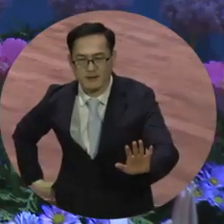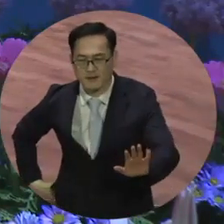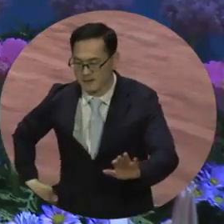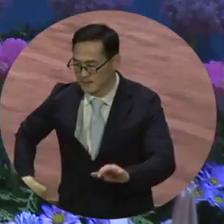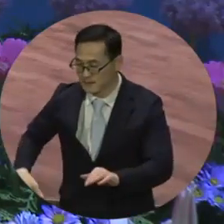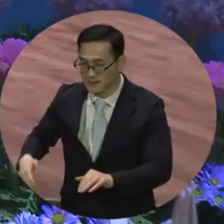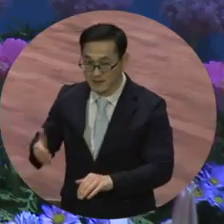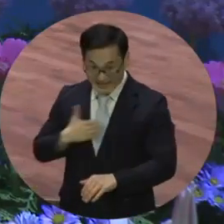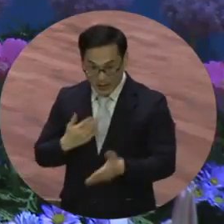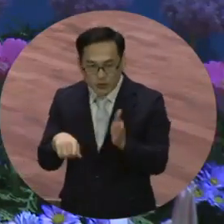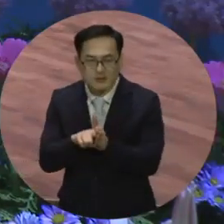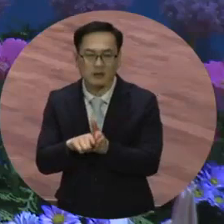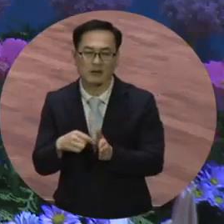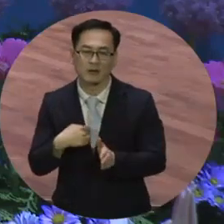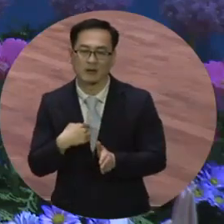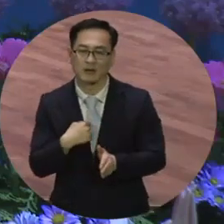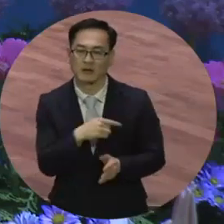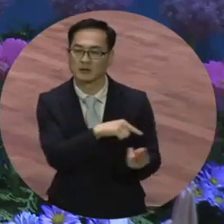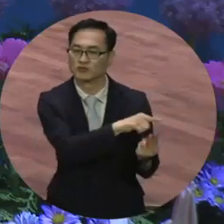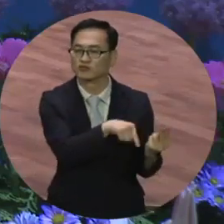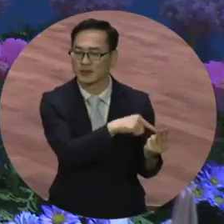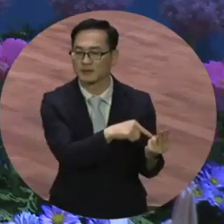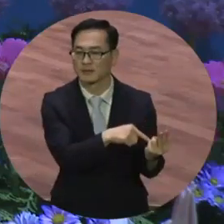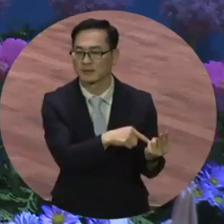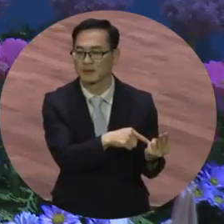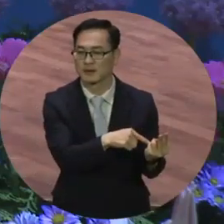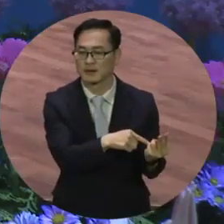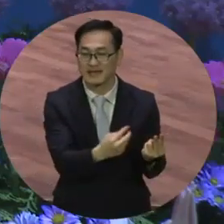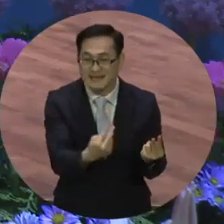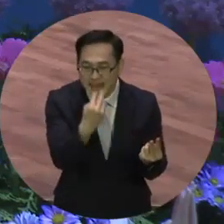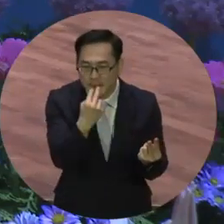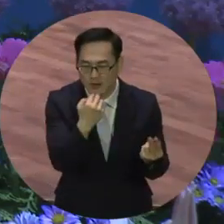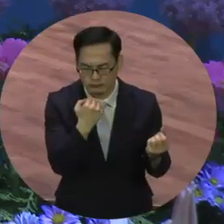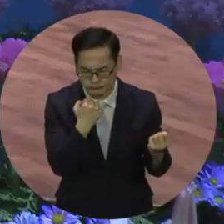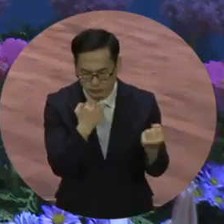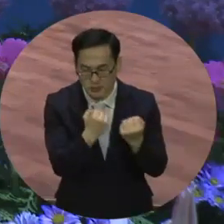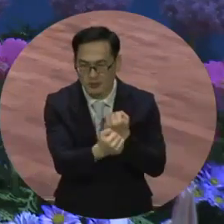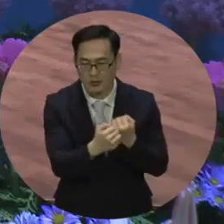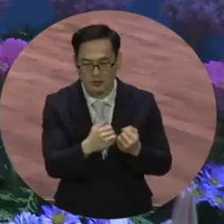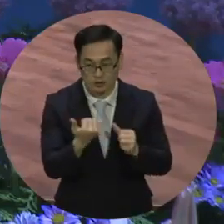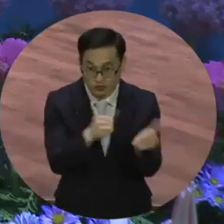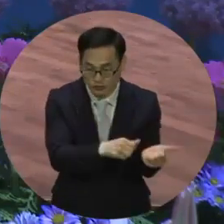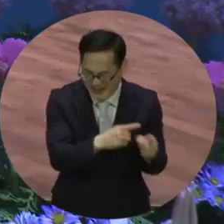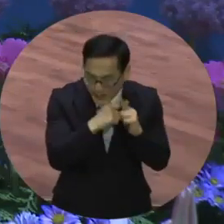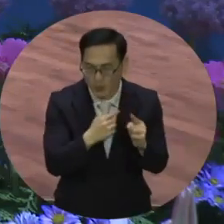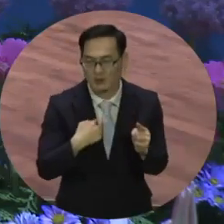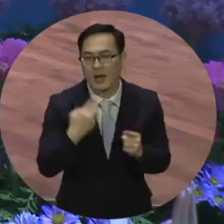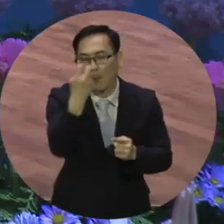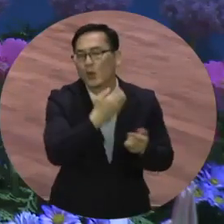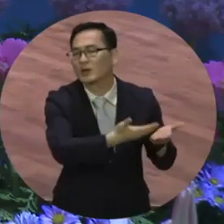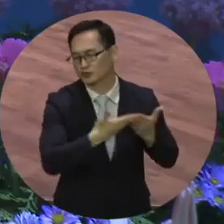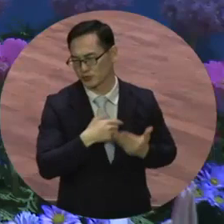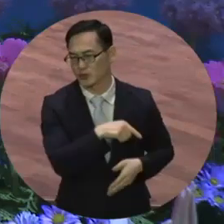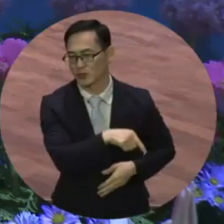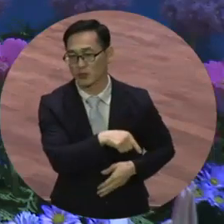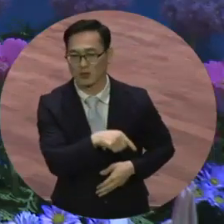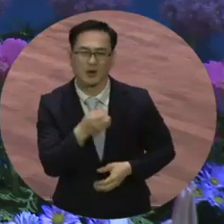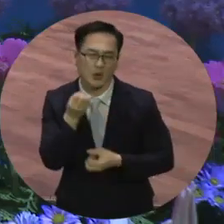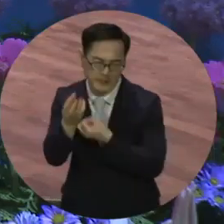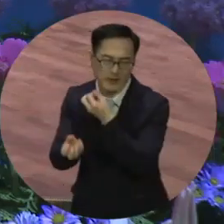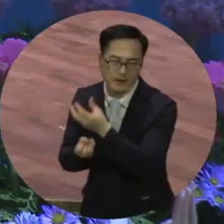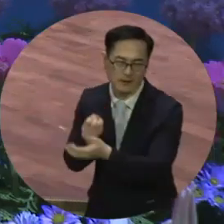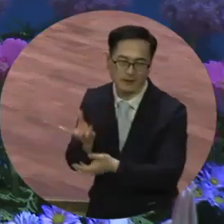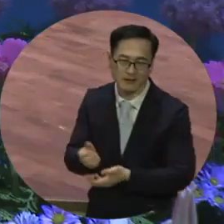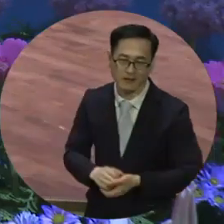위해서. 한마디로 뭐예요? 생명건 동역자예요. 우리 신앙생활은요